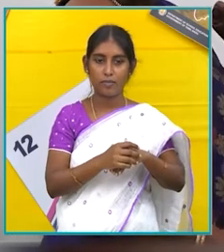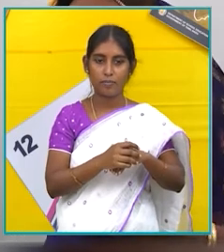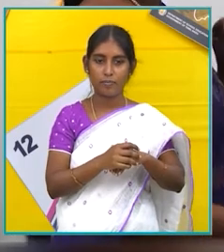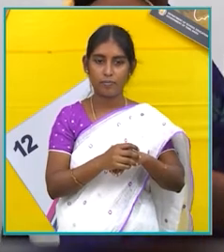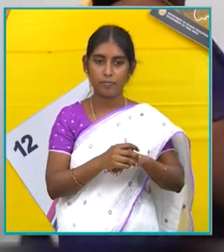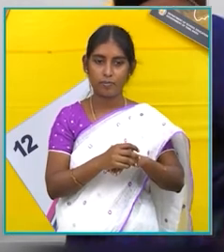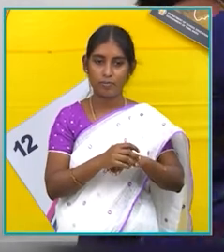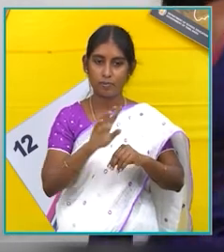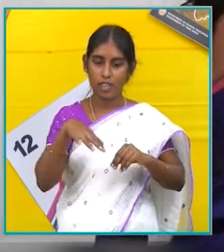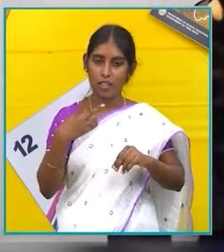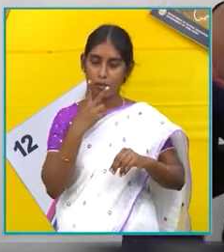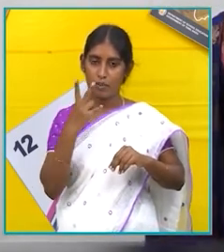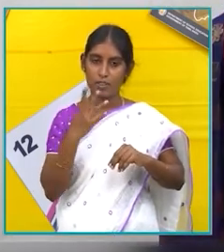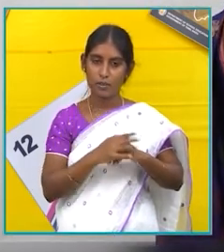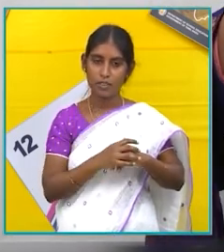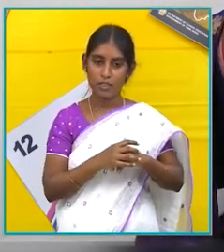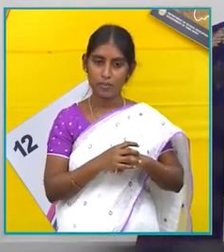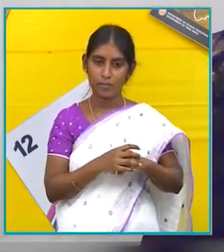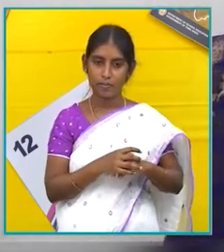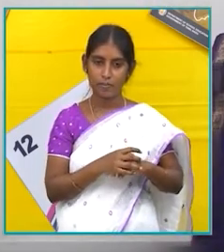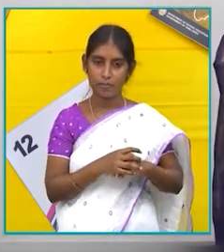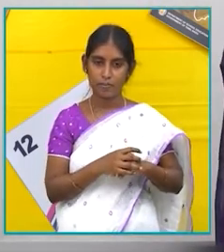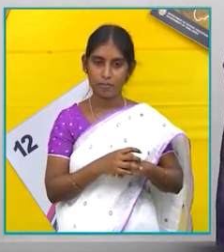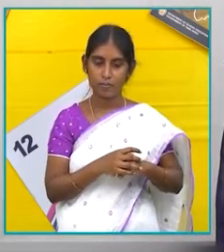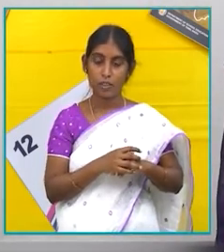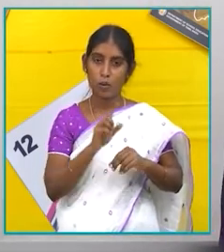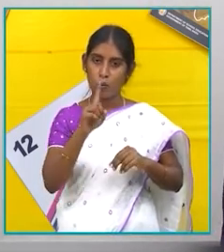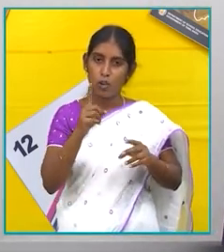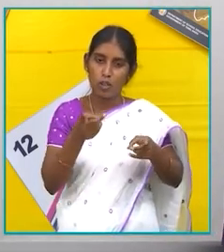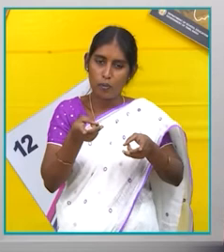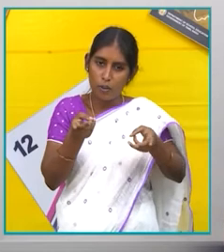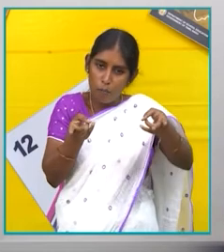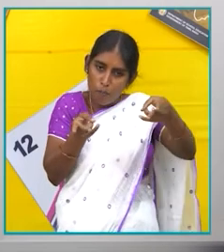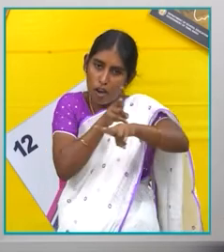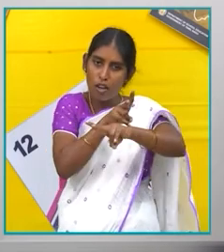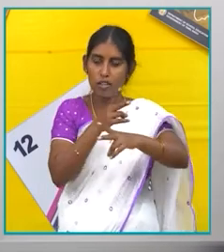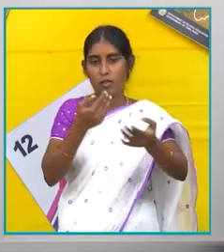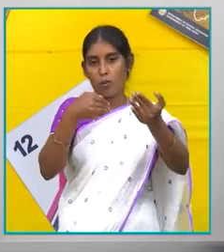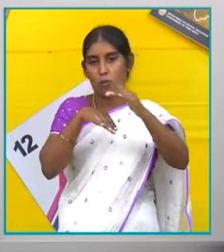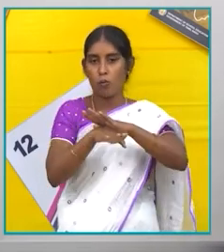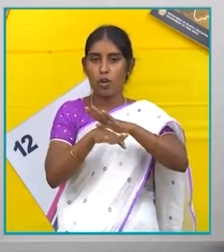சமமாக இருக்கும். அடுத்தது வந்து 1 விட்ட உள்கோணங்கள்.